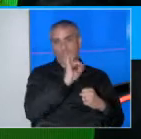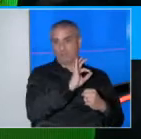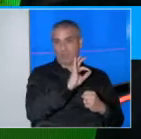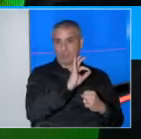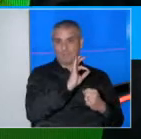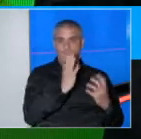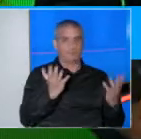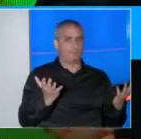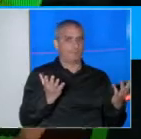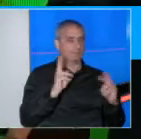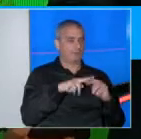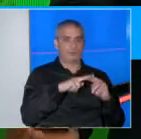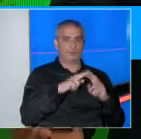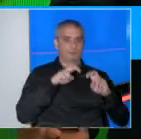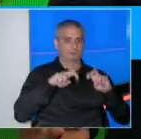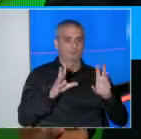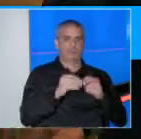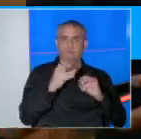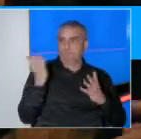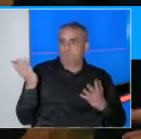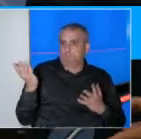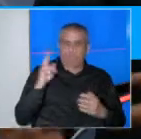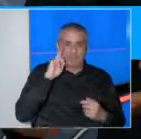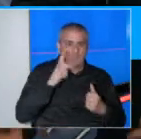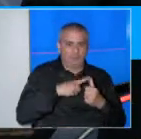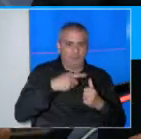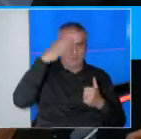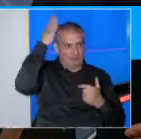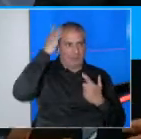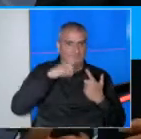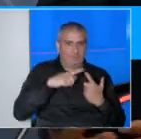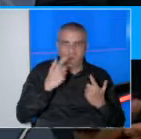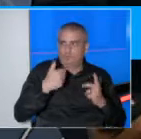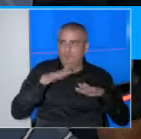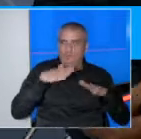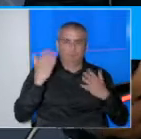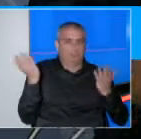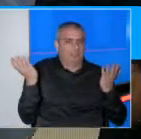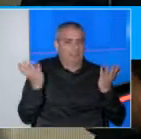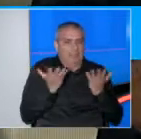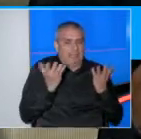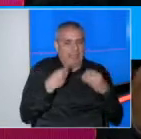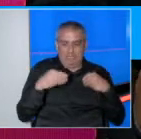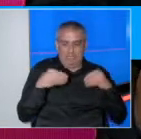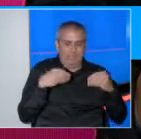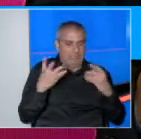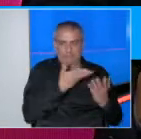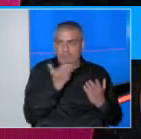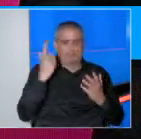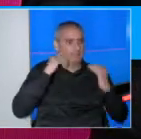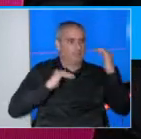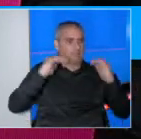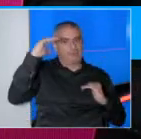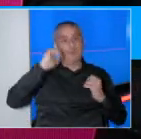שלהם, ואז הם הולכים לשבת יחד עם ילד שקד, עם נפתלי בנט שיכהן כראש ממשלה. איך מגשרים על הפערים הללו?